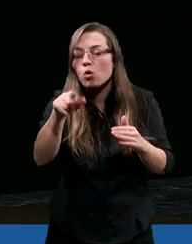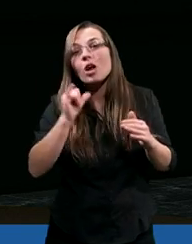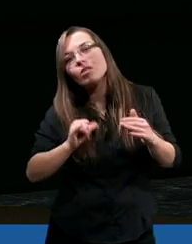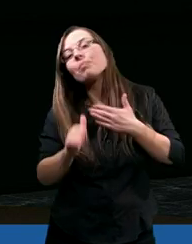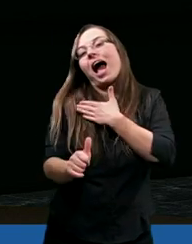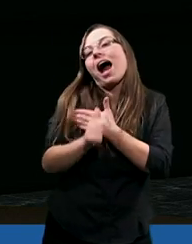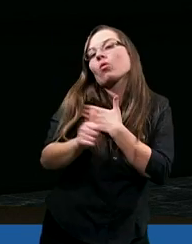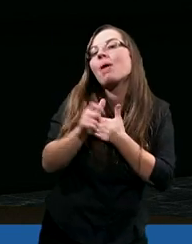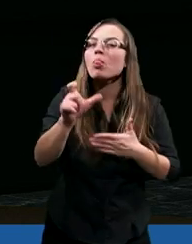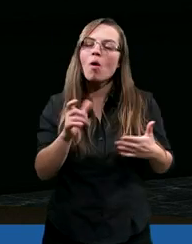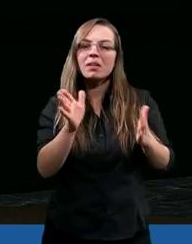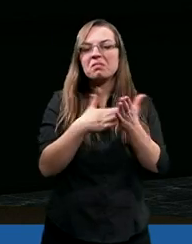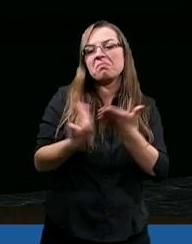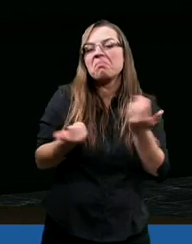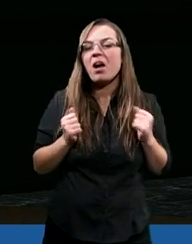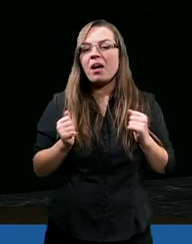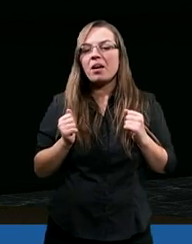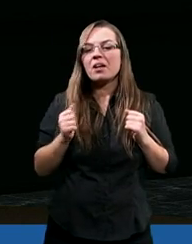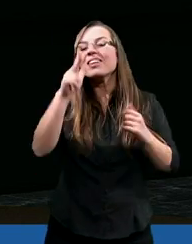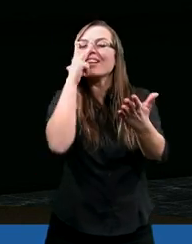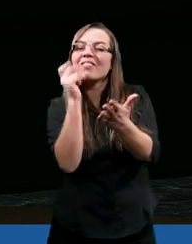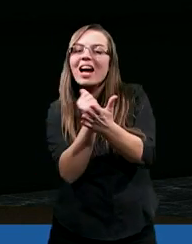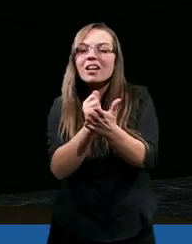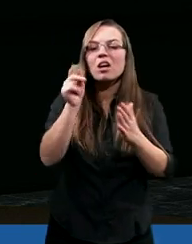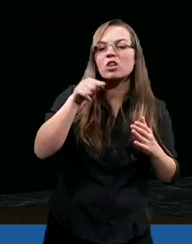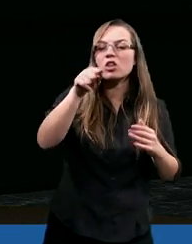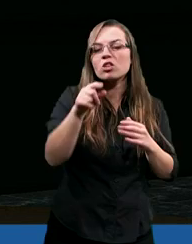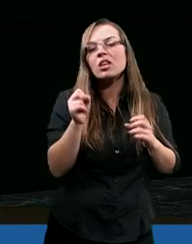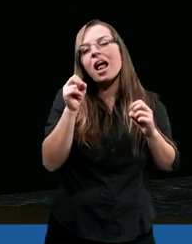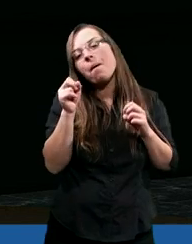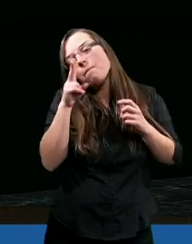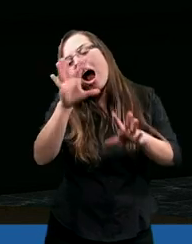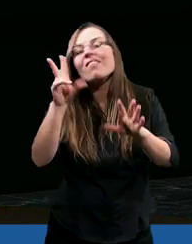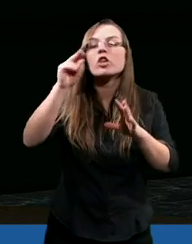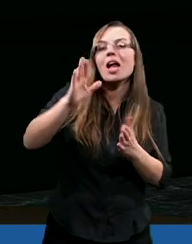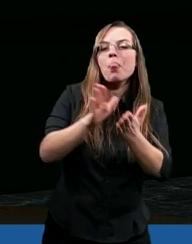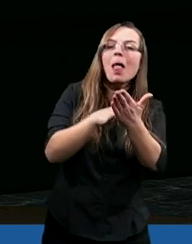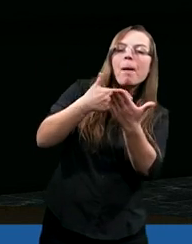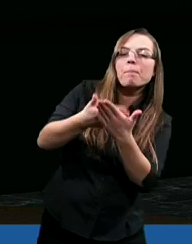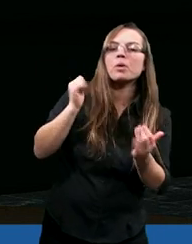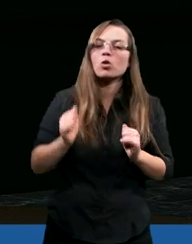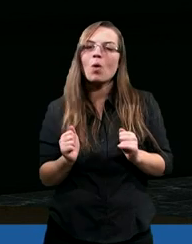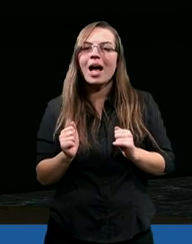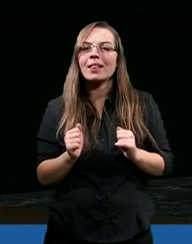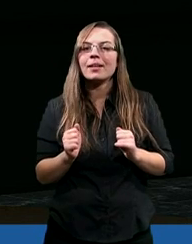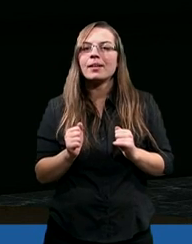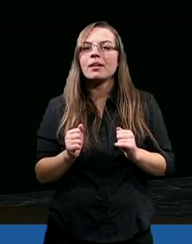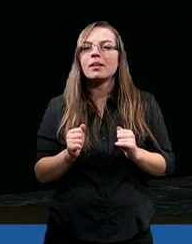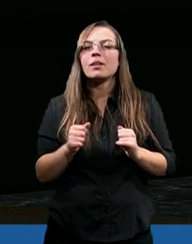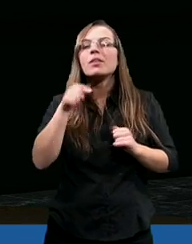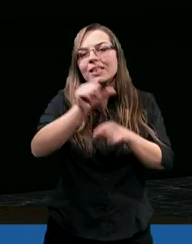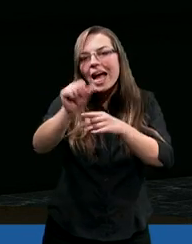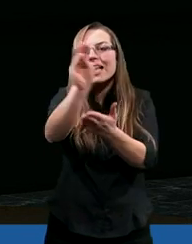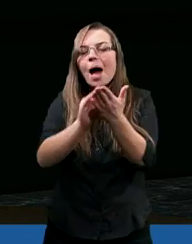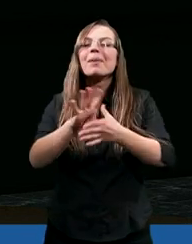argumentować. Mnie stwierdzono, pokazywano, że na przykład jest